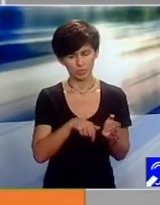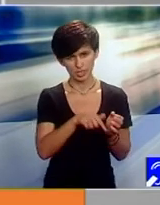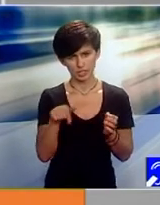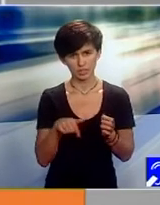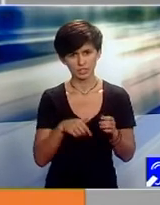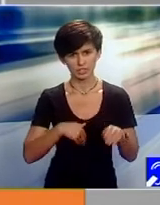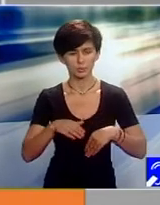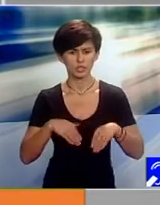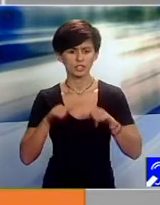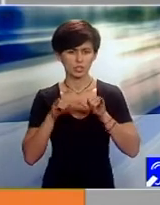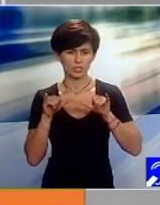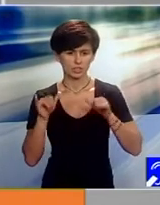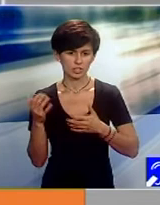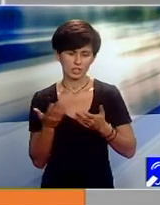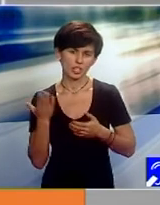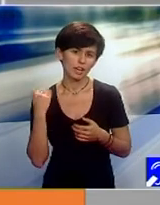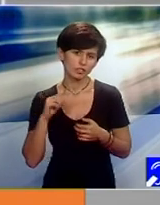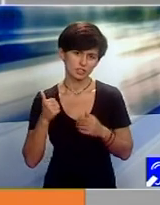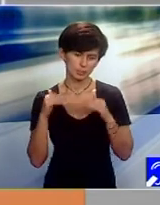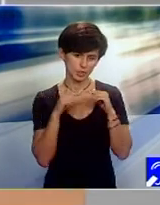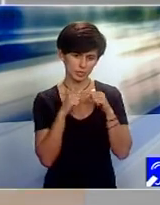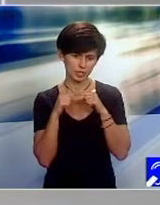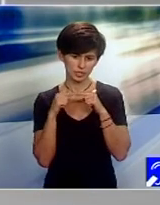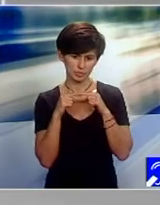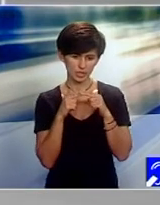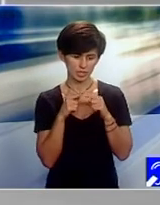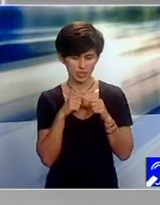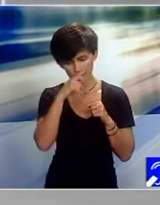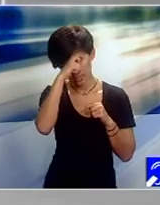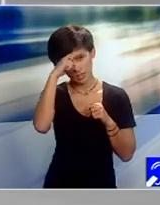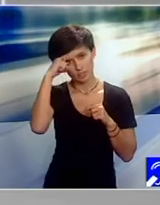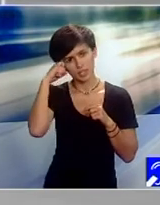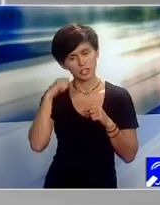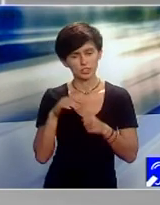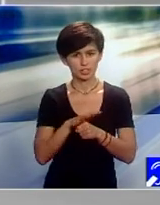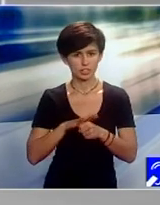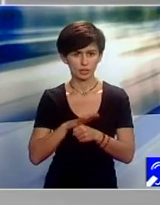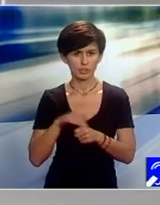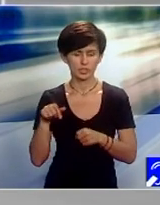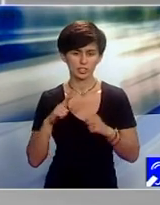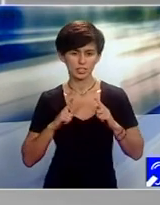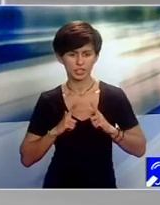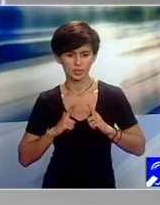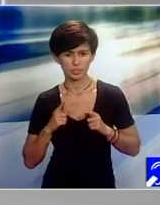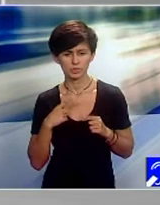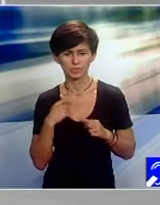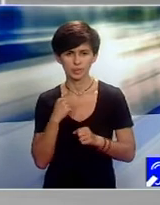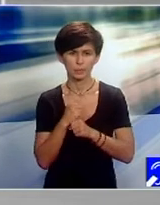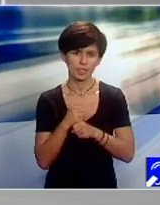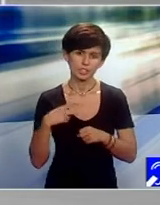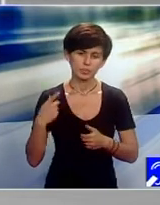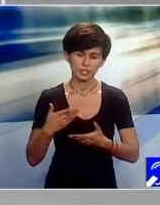Ministerul Dezvoltării, care a fost o primă dezbatere în vară și în toamna asta așteptăm să fie repus pe tapet după ce se